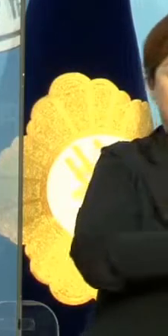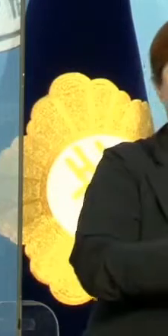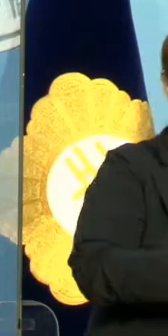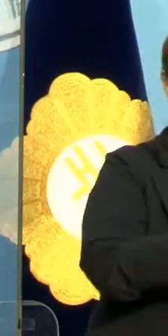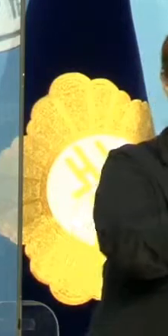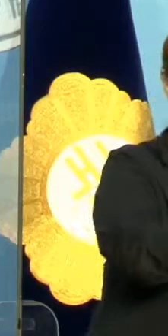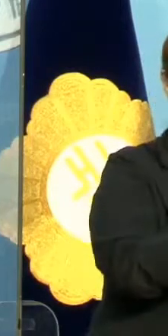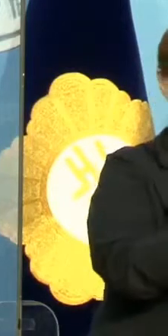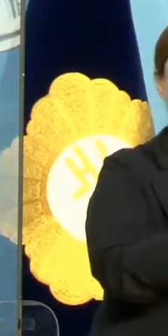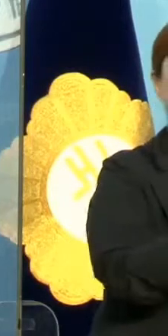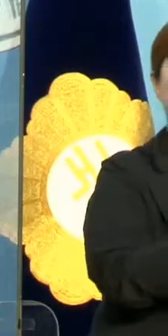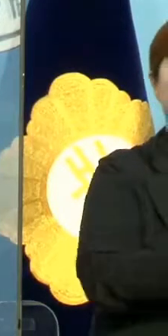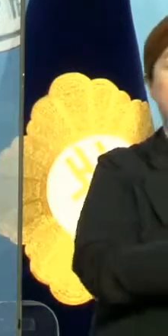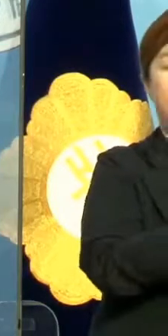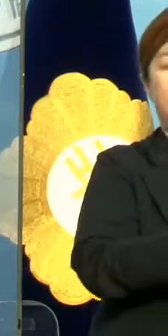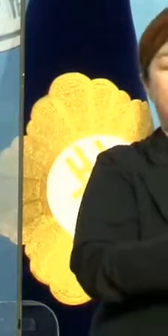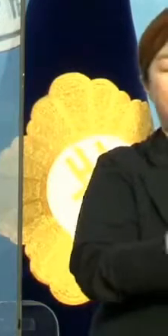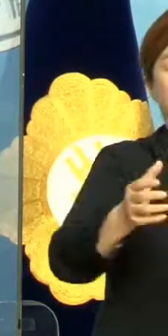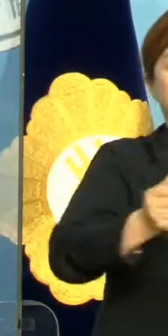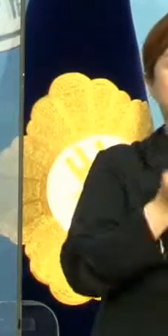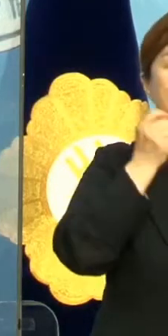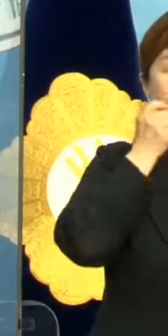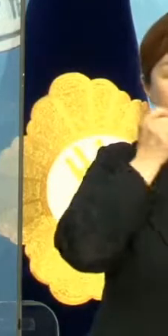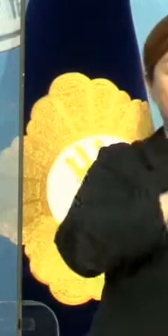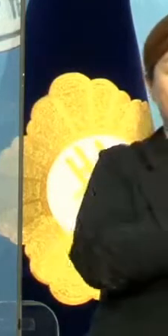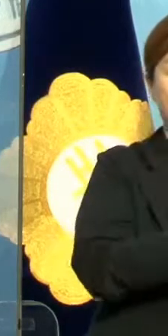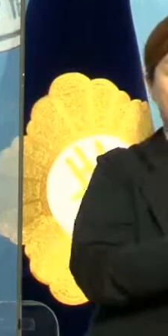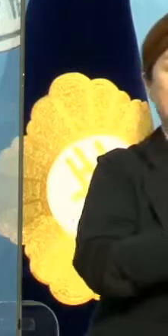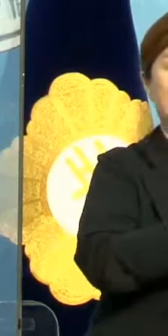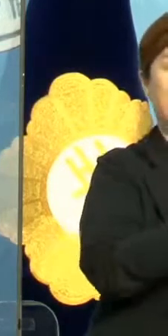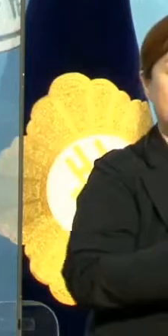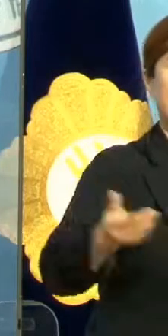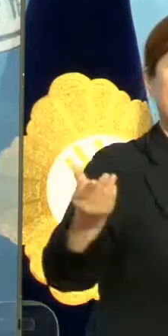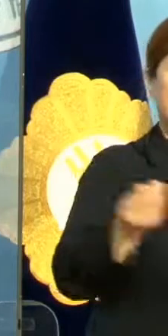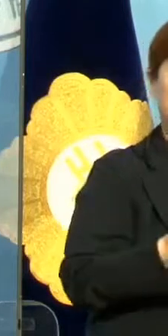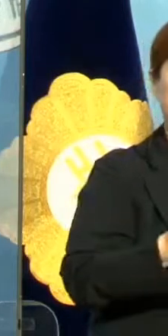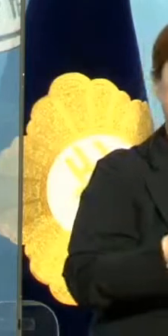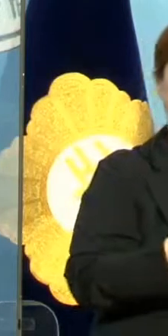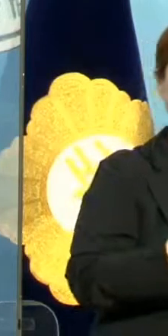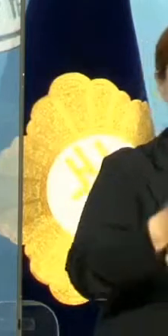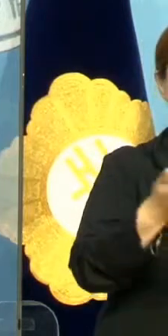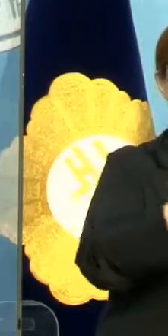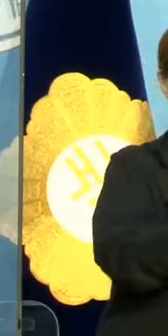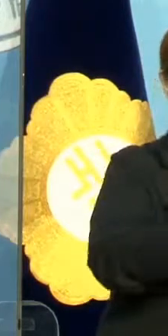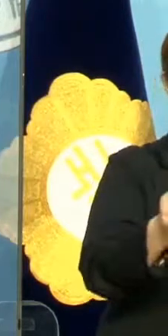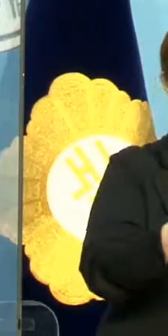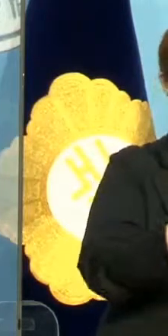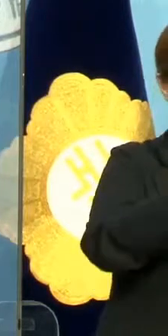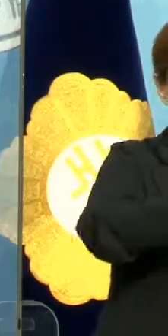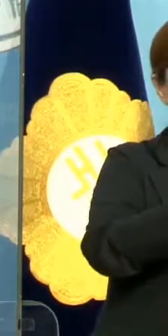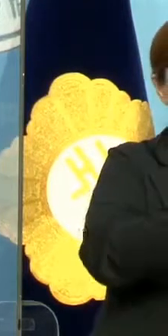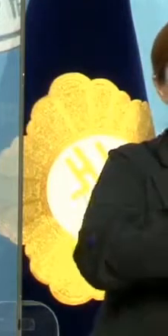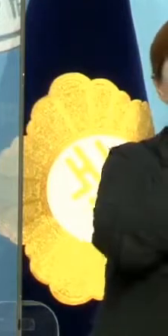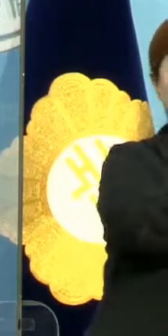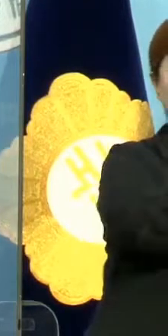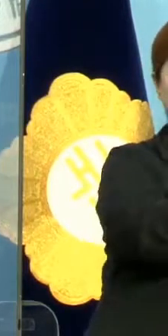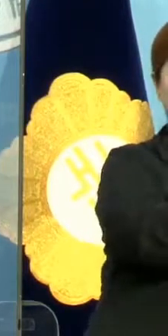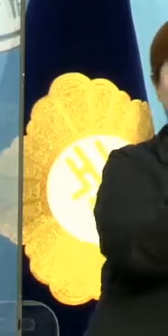본인은 생활비도 목 가져갈 망정 대출을 받아서라도 직원들 월급을 주는